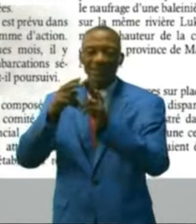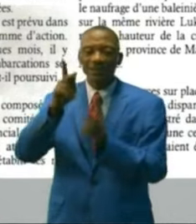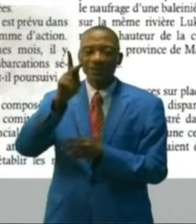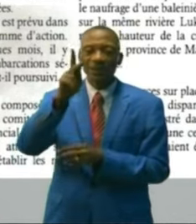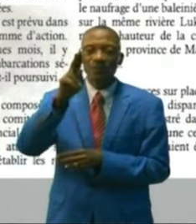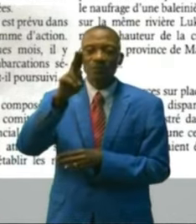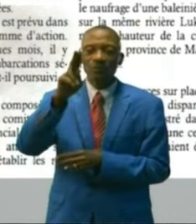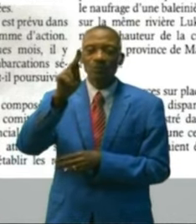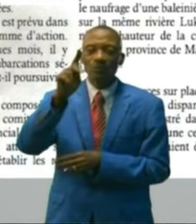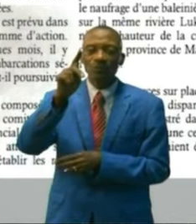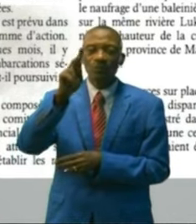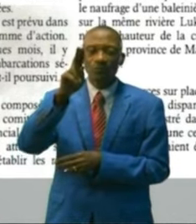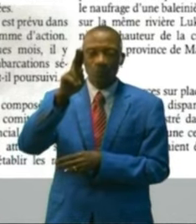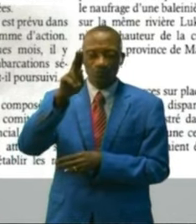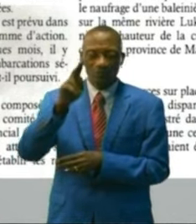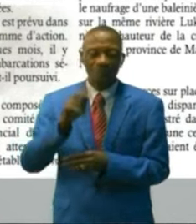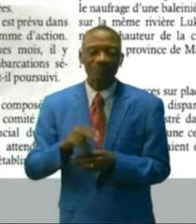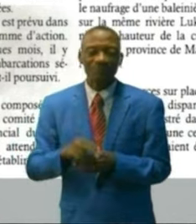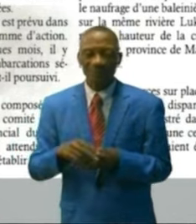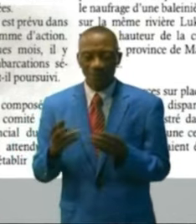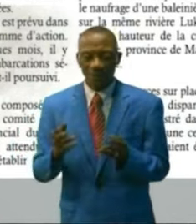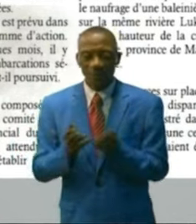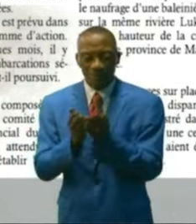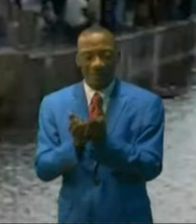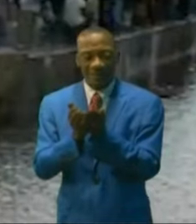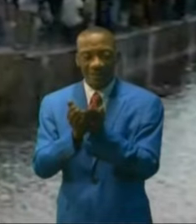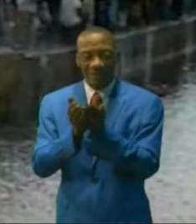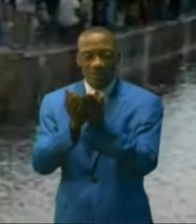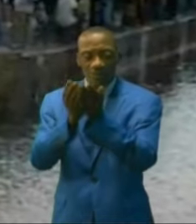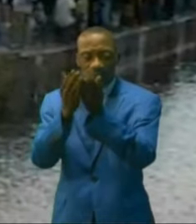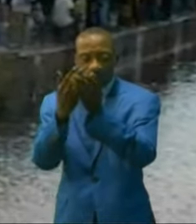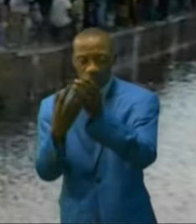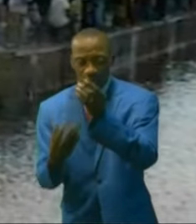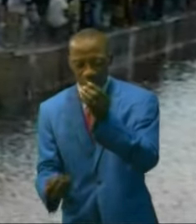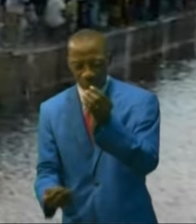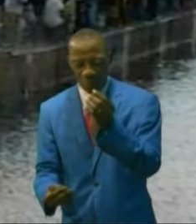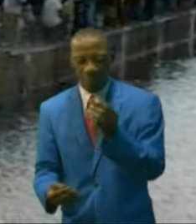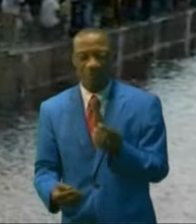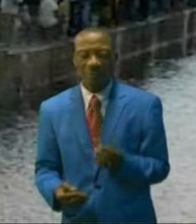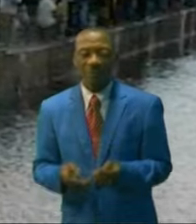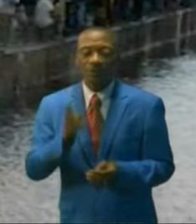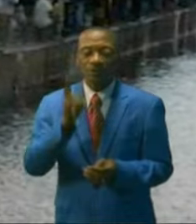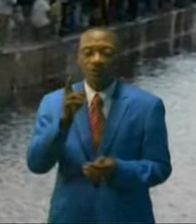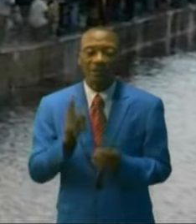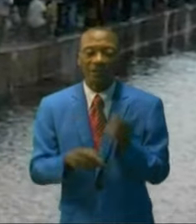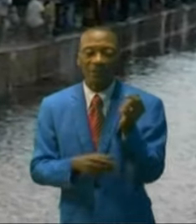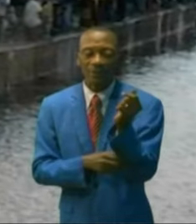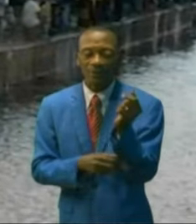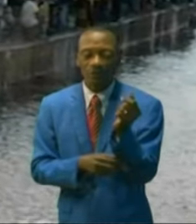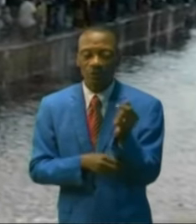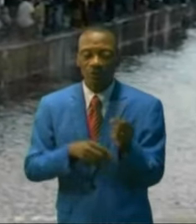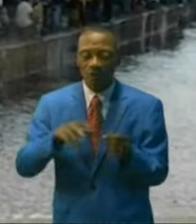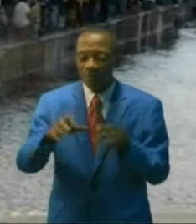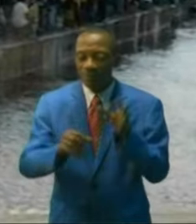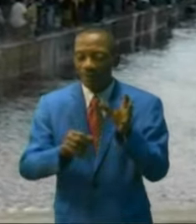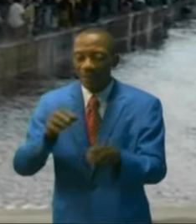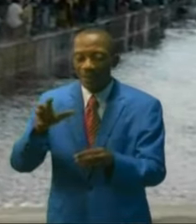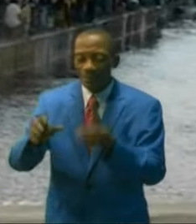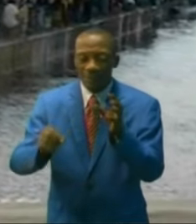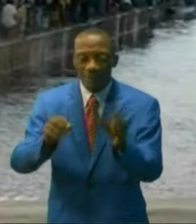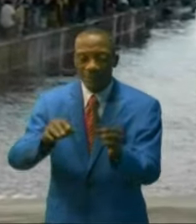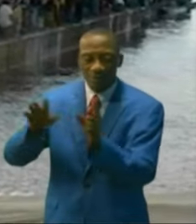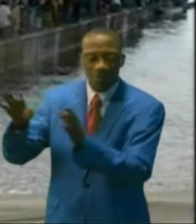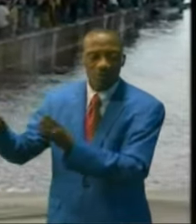embarcation provenait d'Oshoué et se rendait à Niouki avec plus de 300 passagers à bord. Selon ce dernier, le vrai